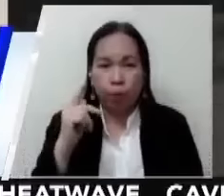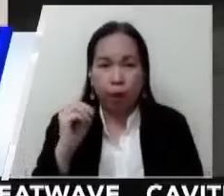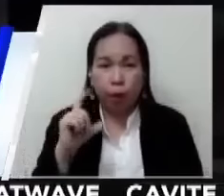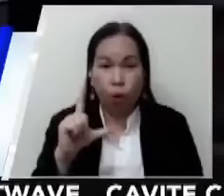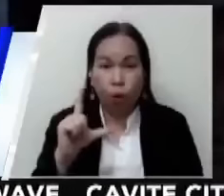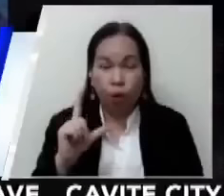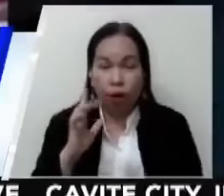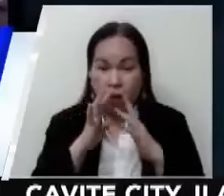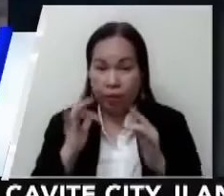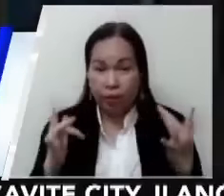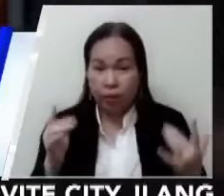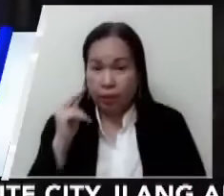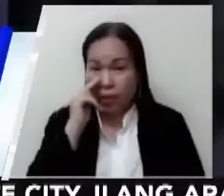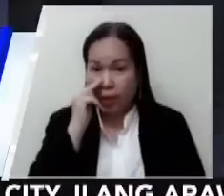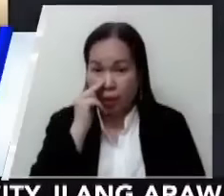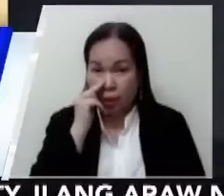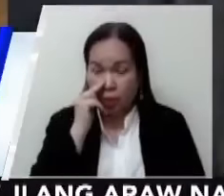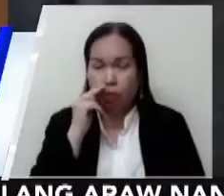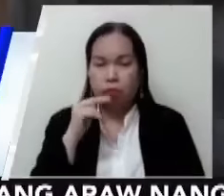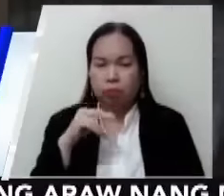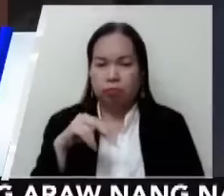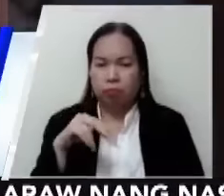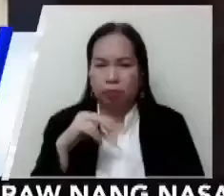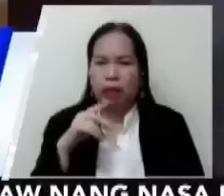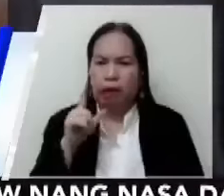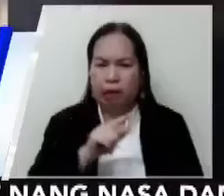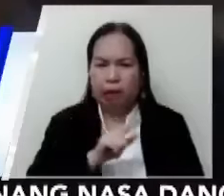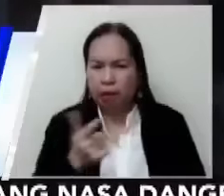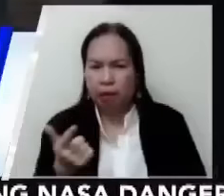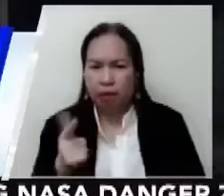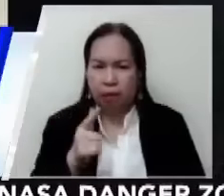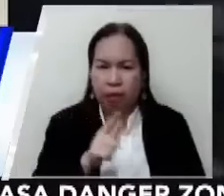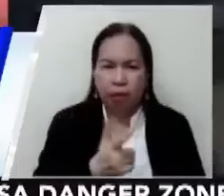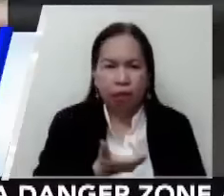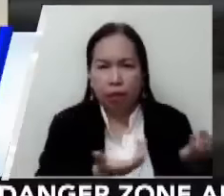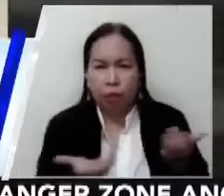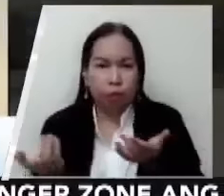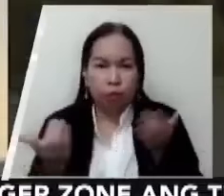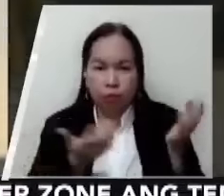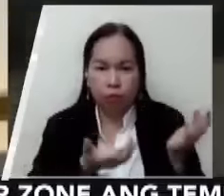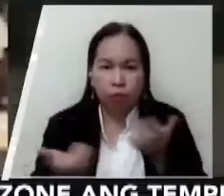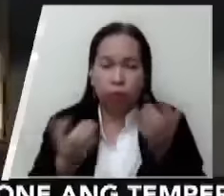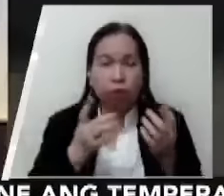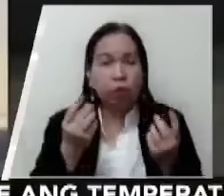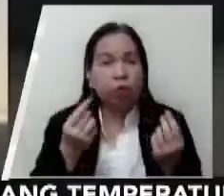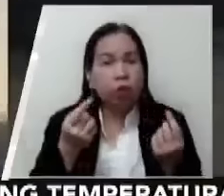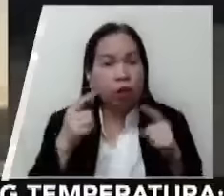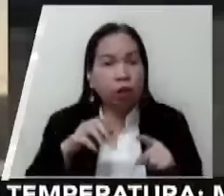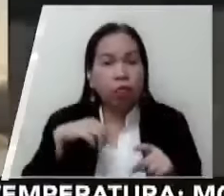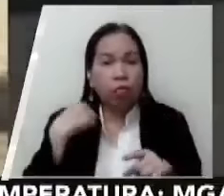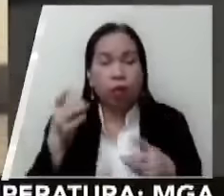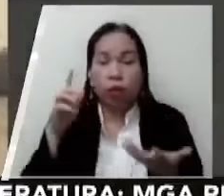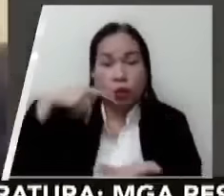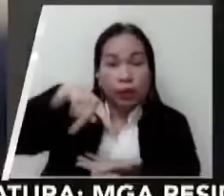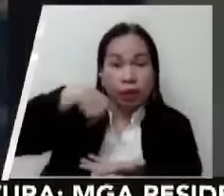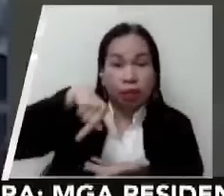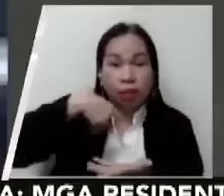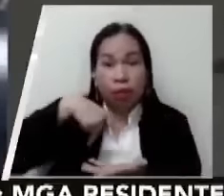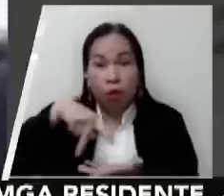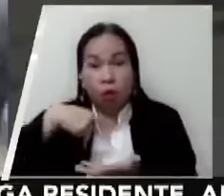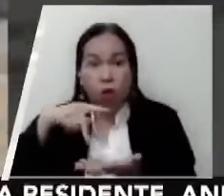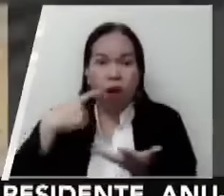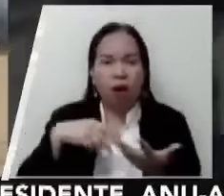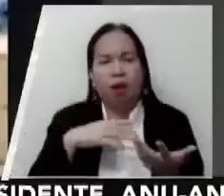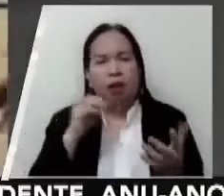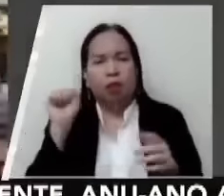Oriental. Maya-maya, sunod-sunod na ang ganyan. Nawalan pala ng malay habang nagpe-perform ang ilang lumahok sa